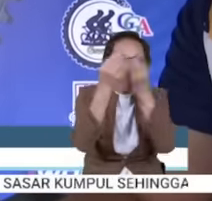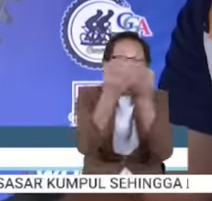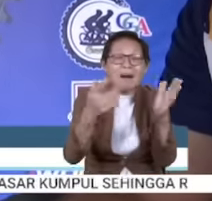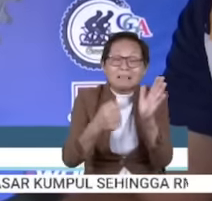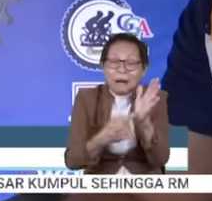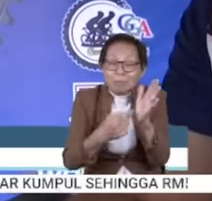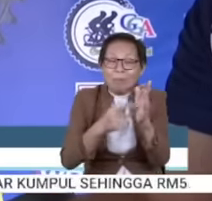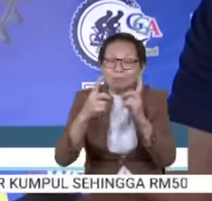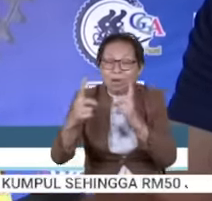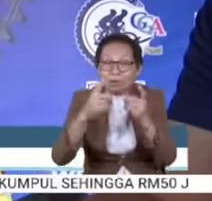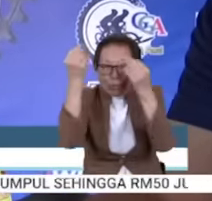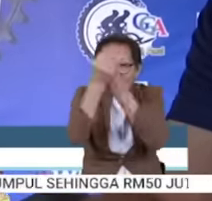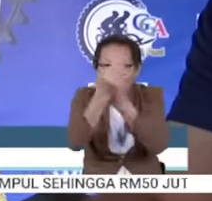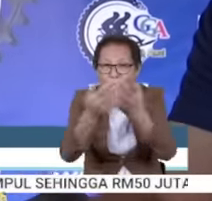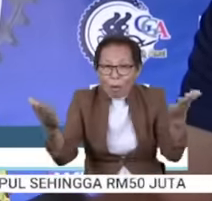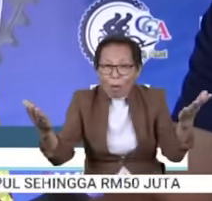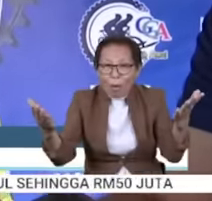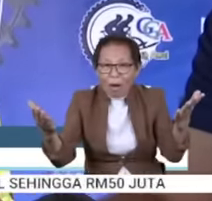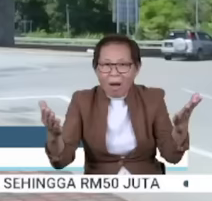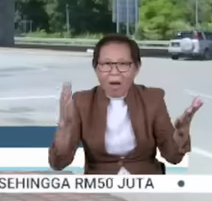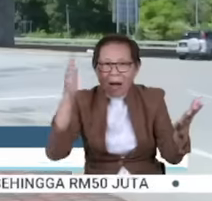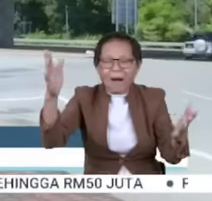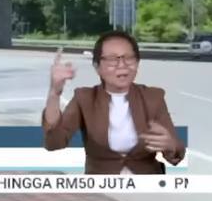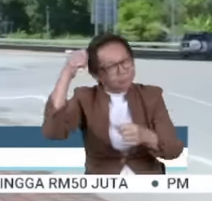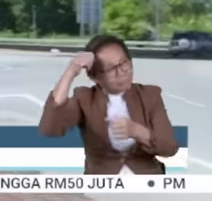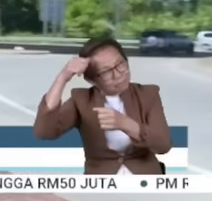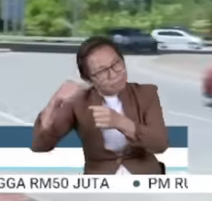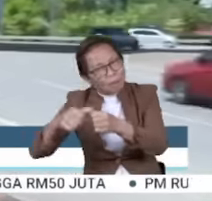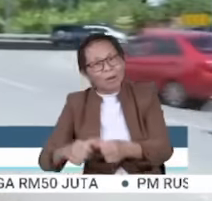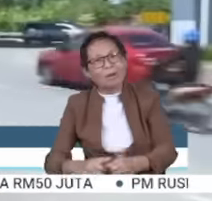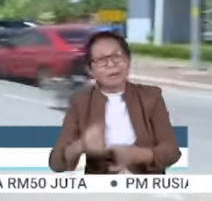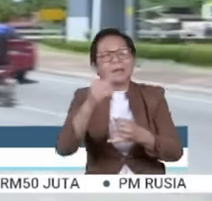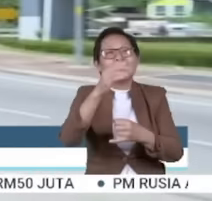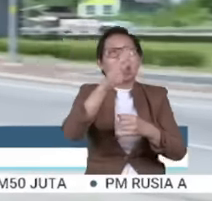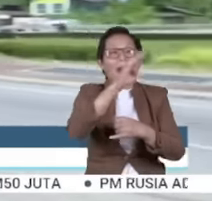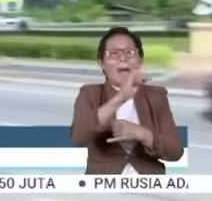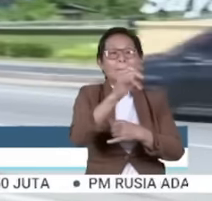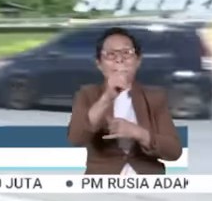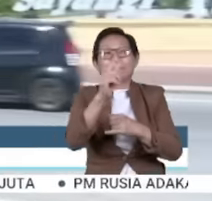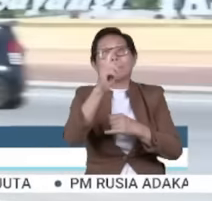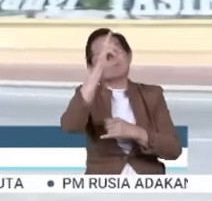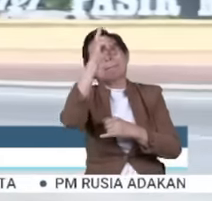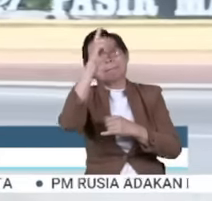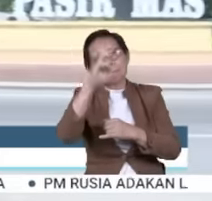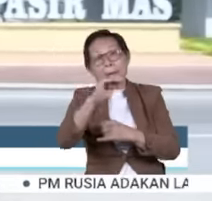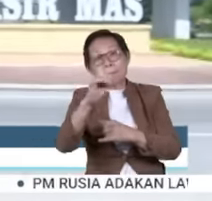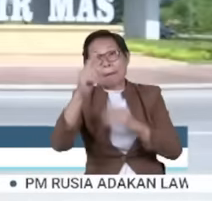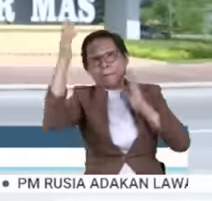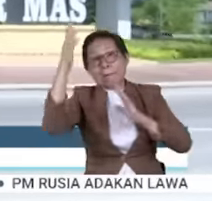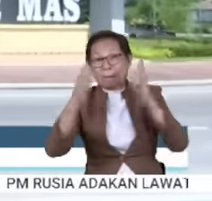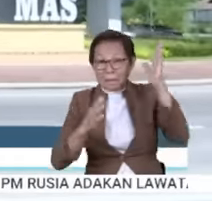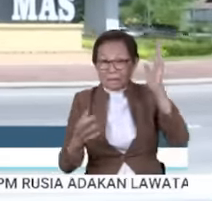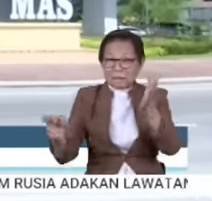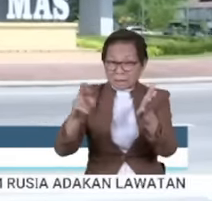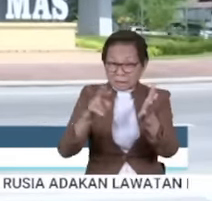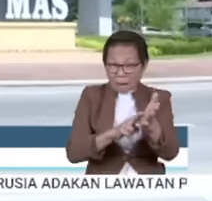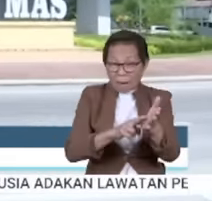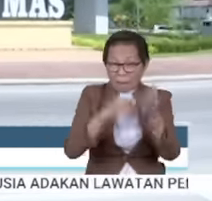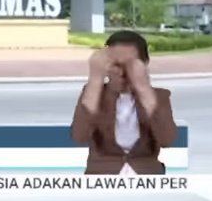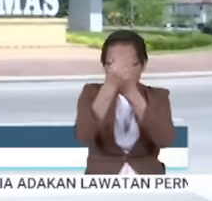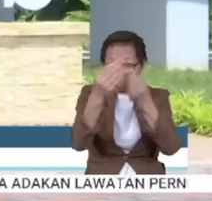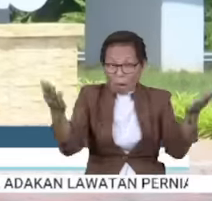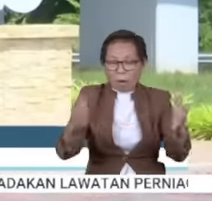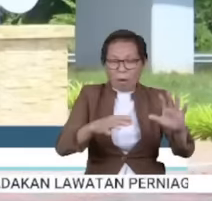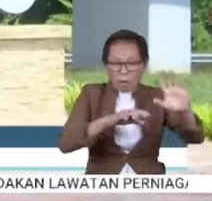dia secara langsung dia akan melekat cepat jabatan Metrologi Malaysia Malaysia dalam kenyataan sebelum ini memaklumkan